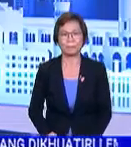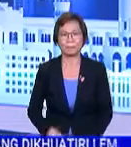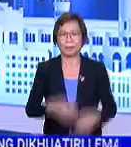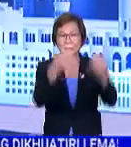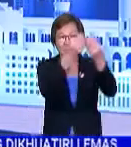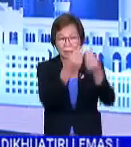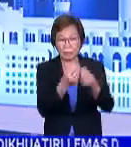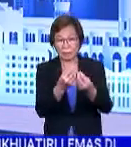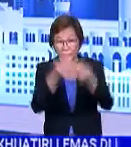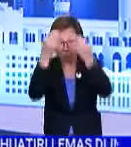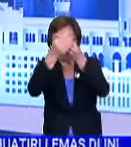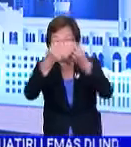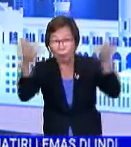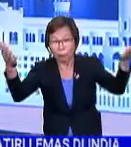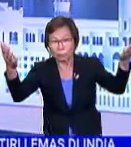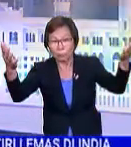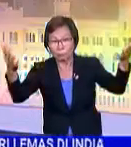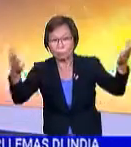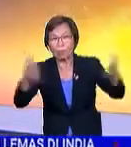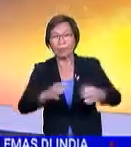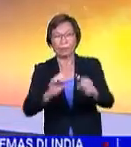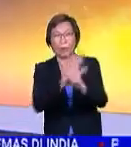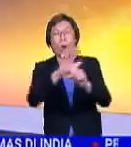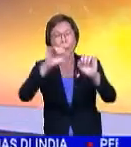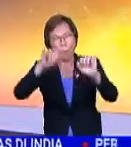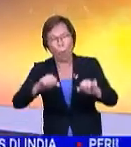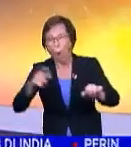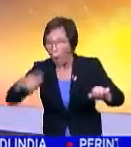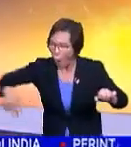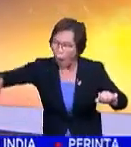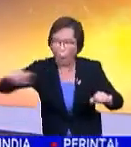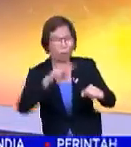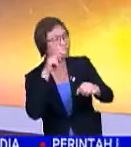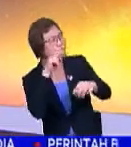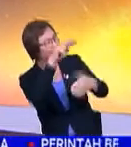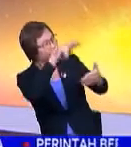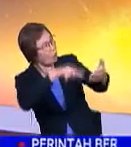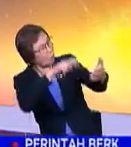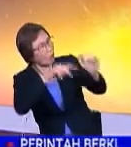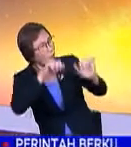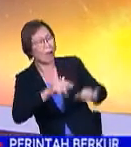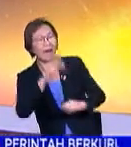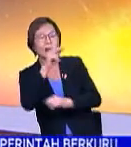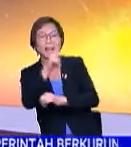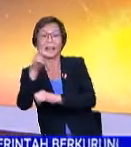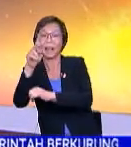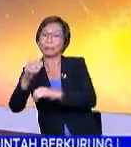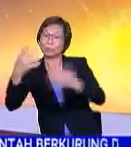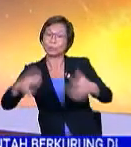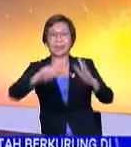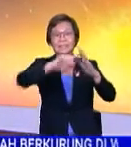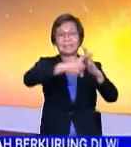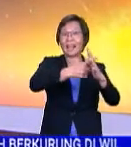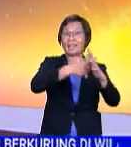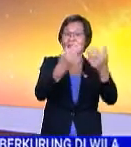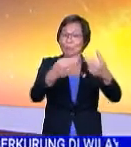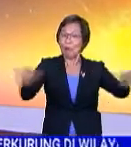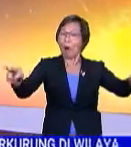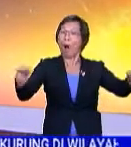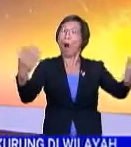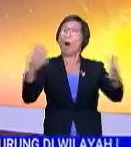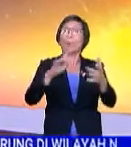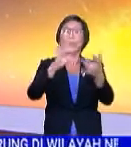Data dan maklumat COVID-19 kini dapat diakses oleh semua pihak. Kementerian Kesihatan Malaysia KKM telah melancarkan laman sesawang